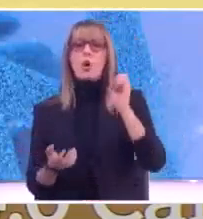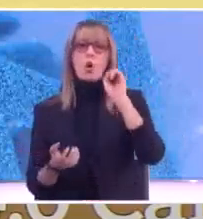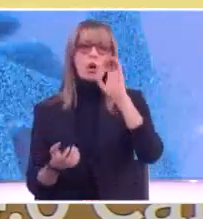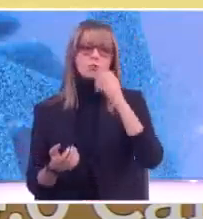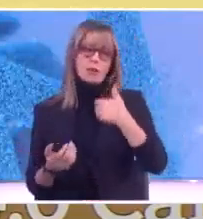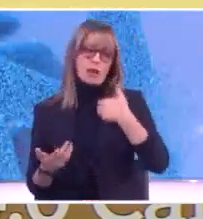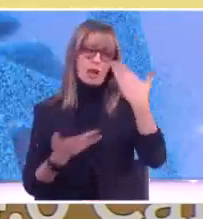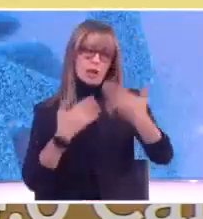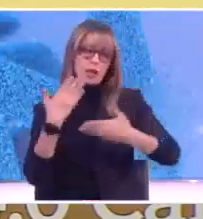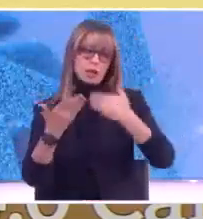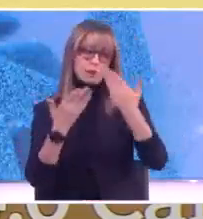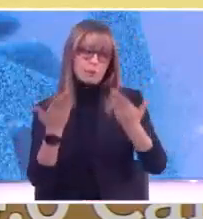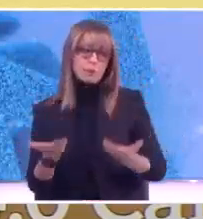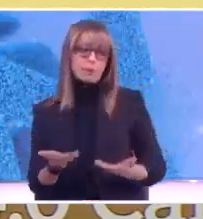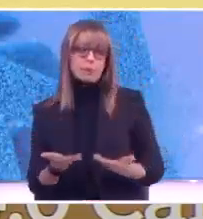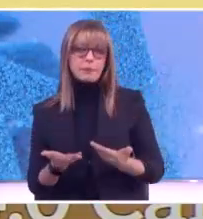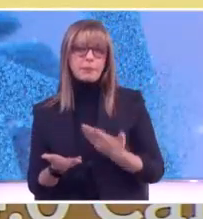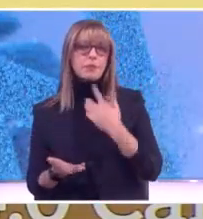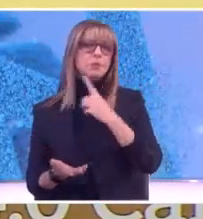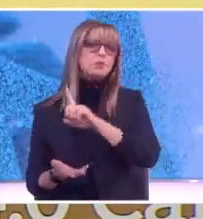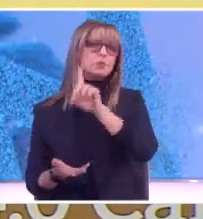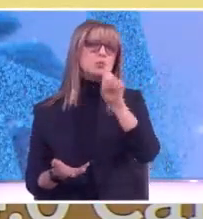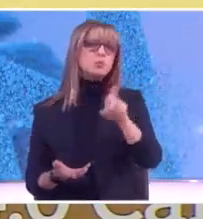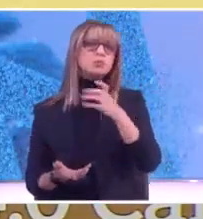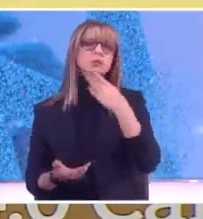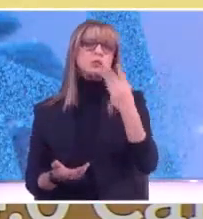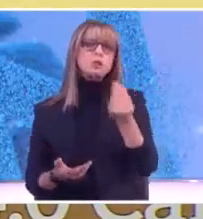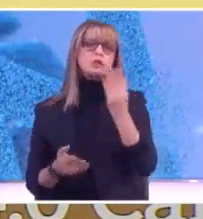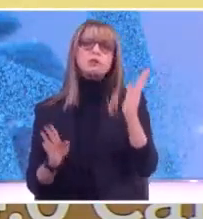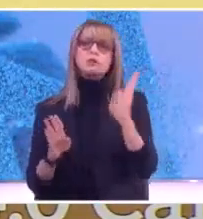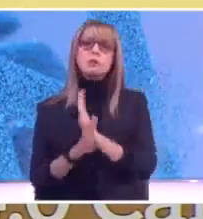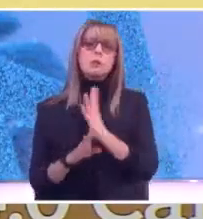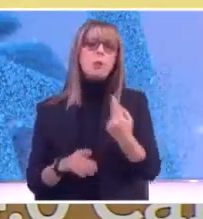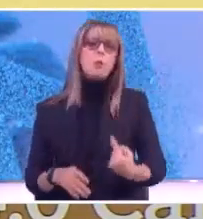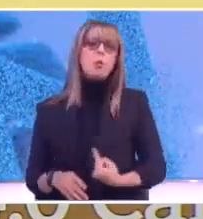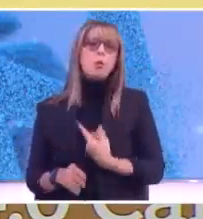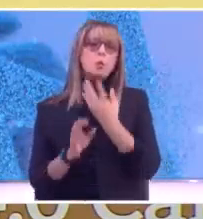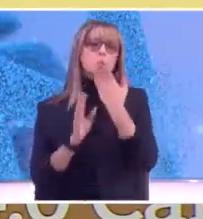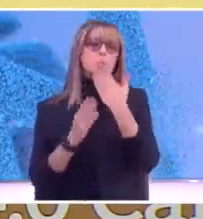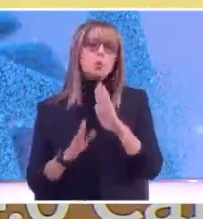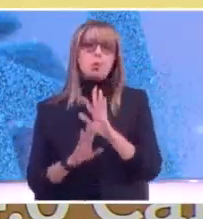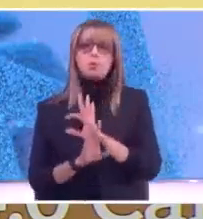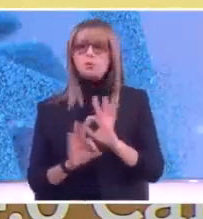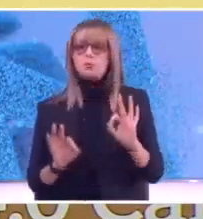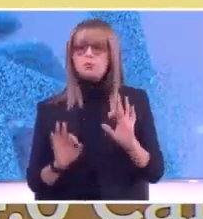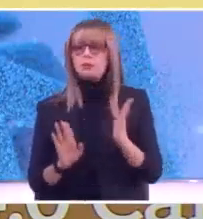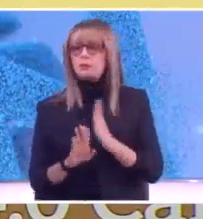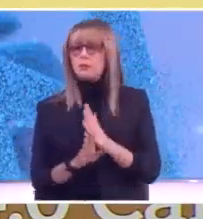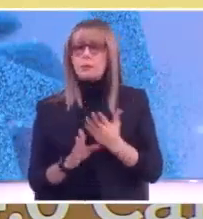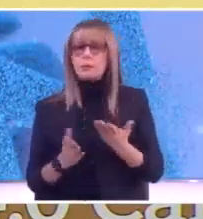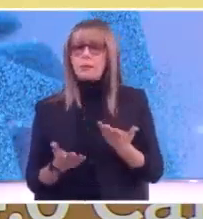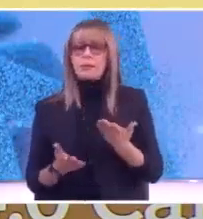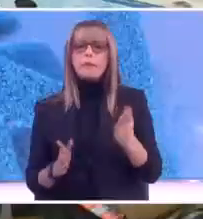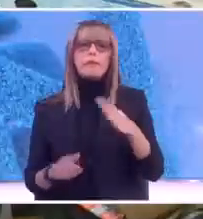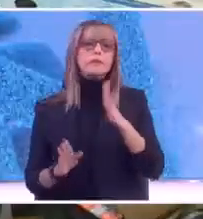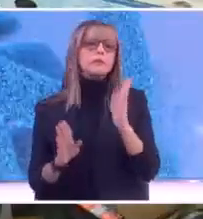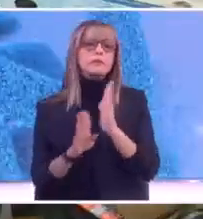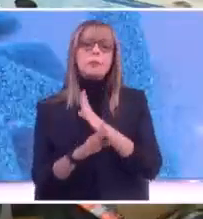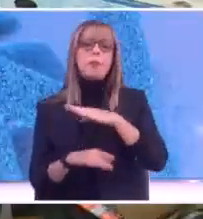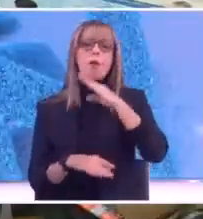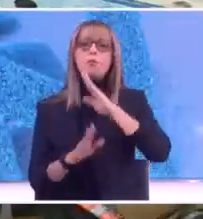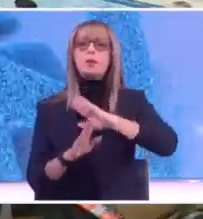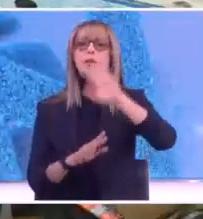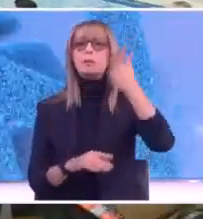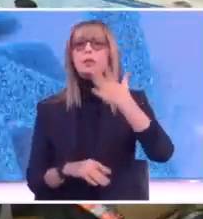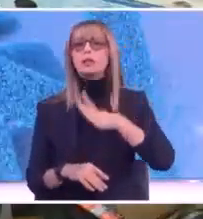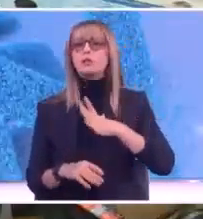anlatayım. Sorduk acaba gençler neden umutsuz diye. Ve neden yurt dışına gitmek istiyorlar